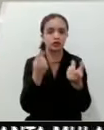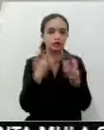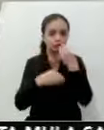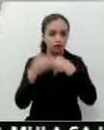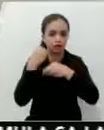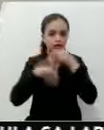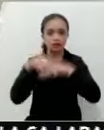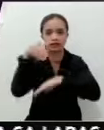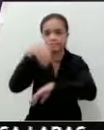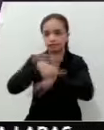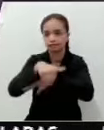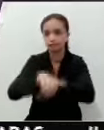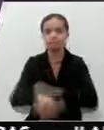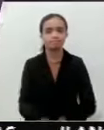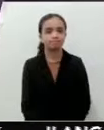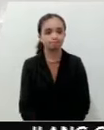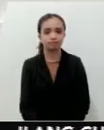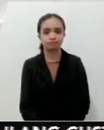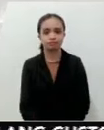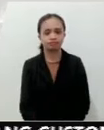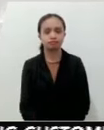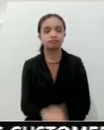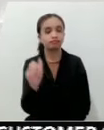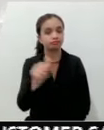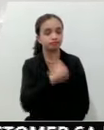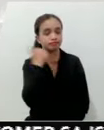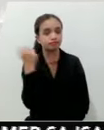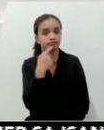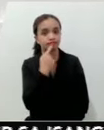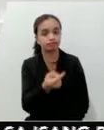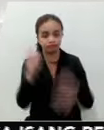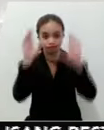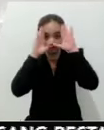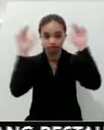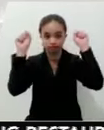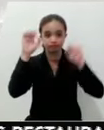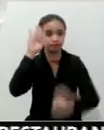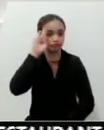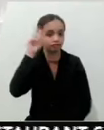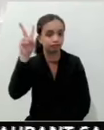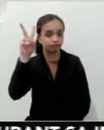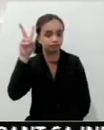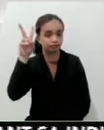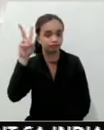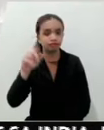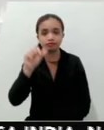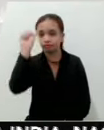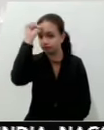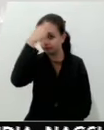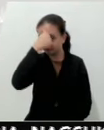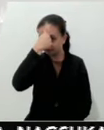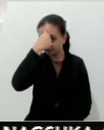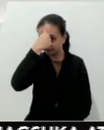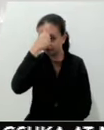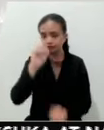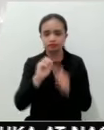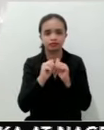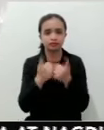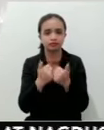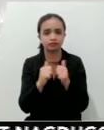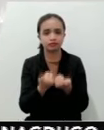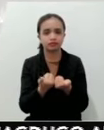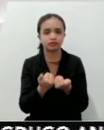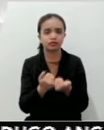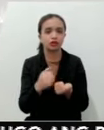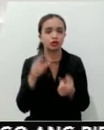araw. Sa isa pahayag, sinabi ni Pangulong Bongbong Marcos na ipinapaalala ng Ramadan kung gaano kayaman ang kultura